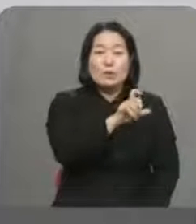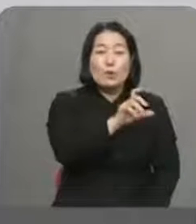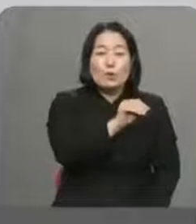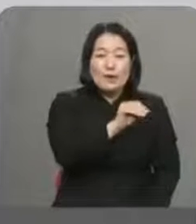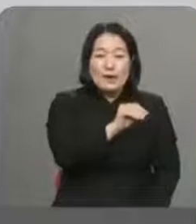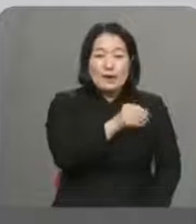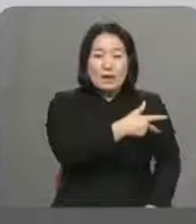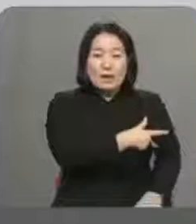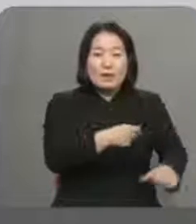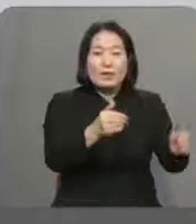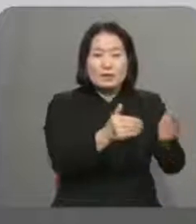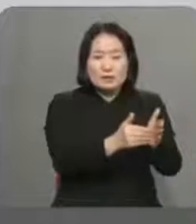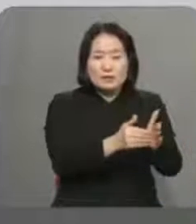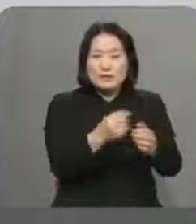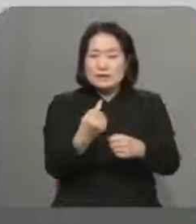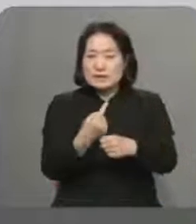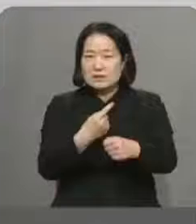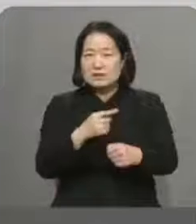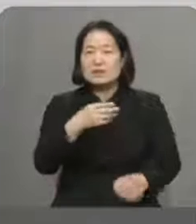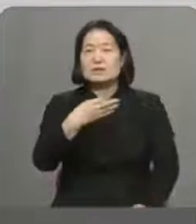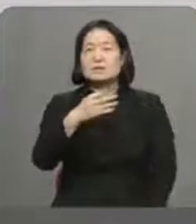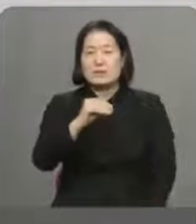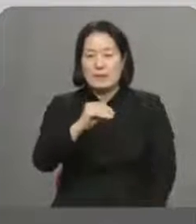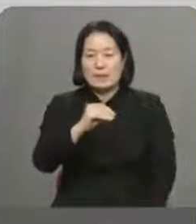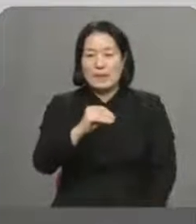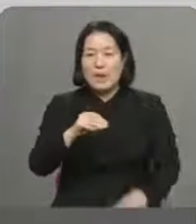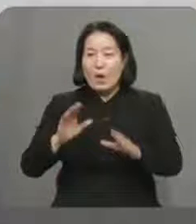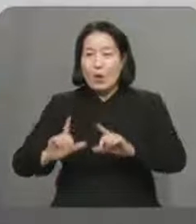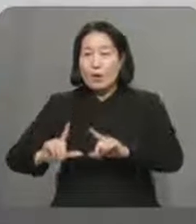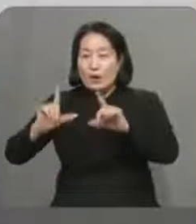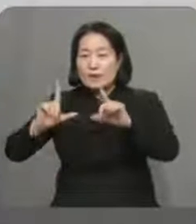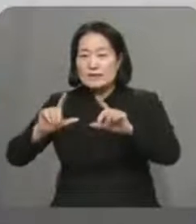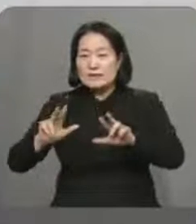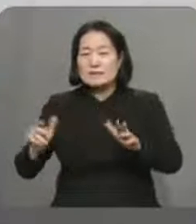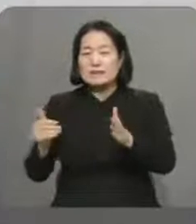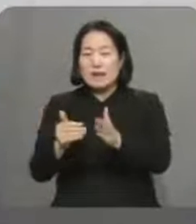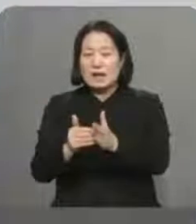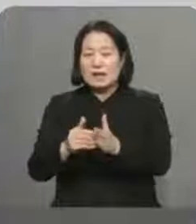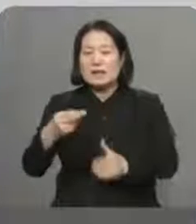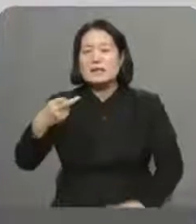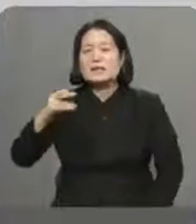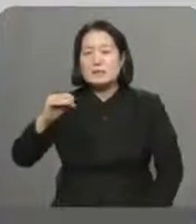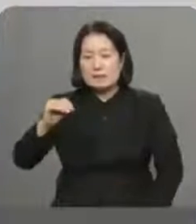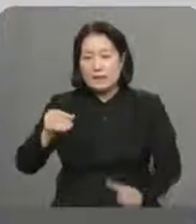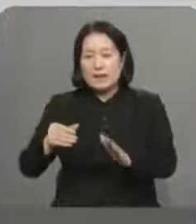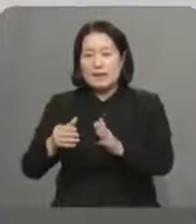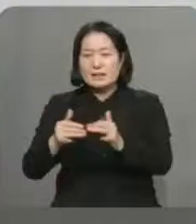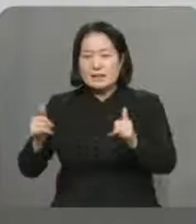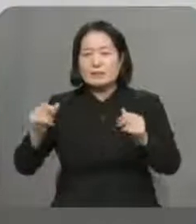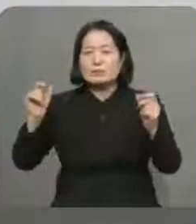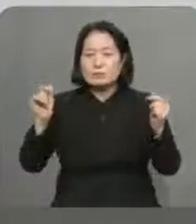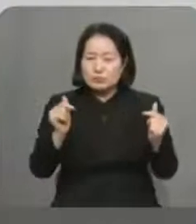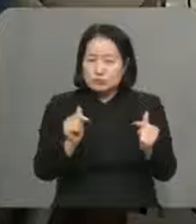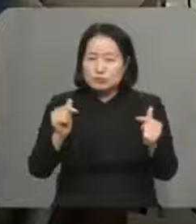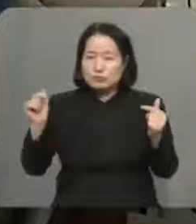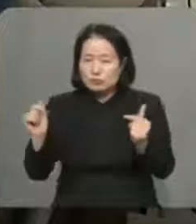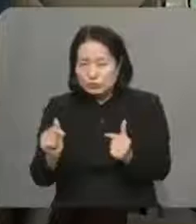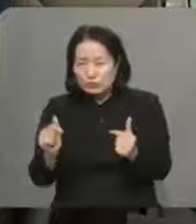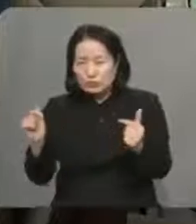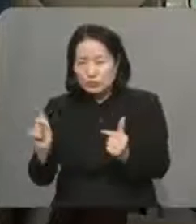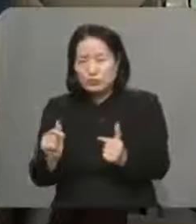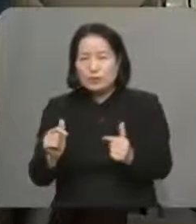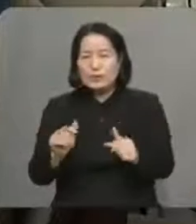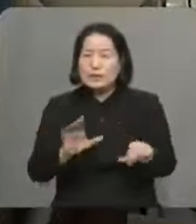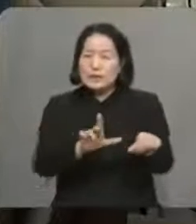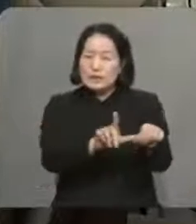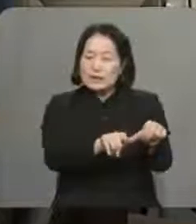명의 헌혈 했는데 지난해에는 14만여 명 올해 들어 지금까진 12만여 명 으로 더 감소했습니다 헌혈